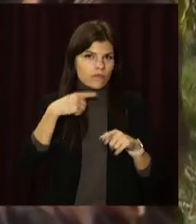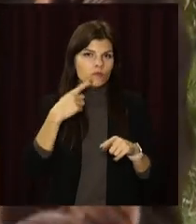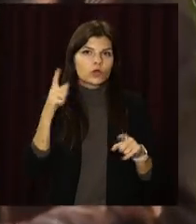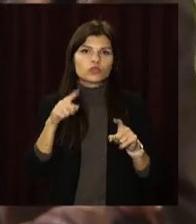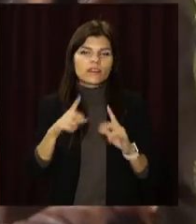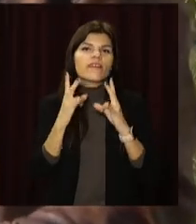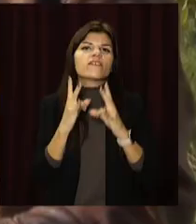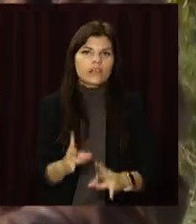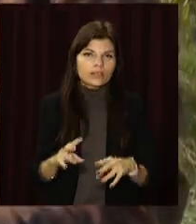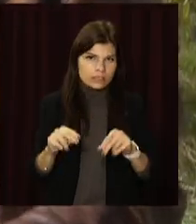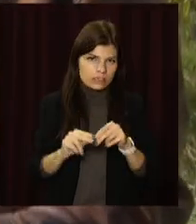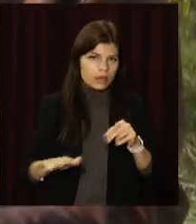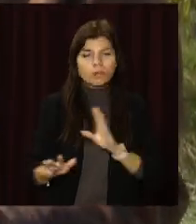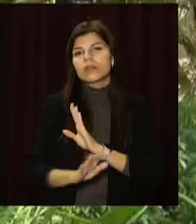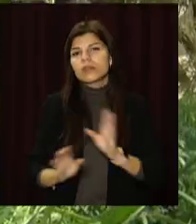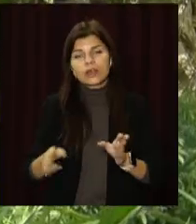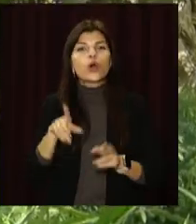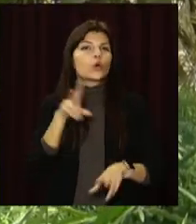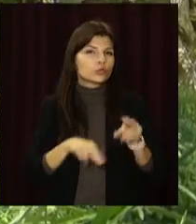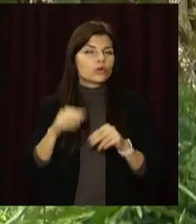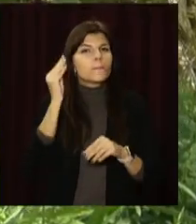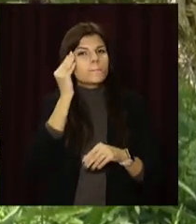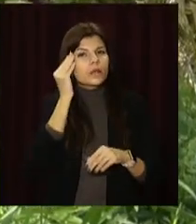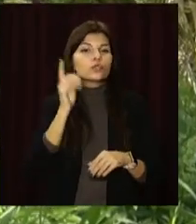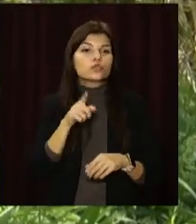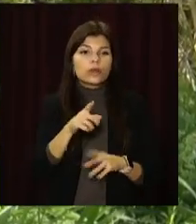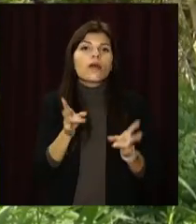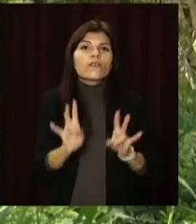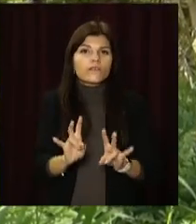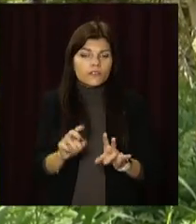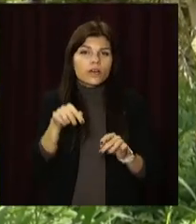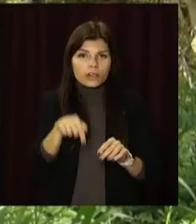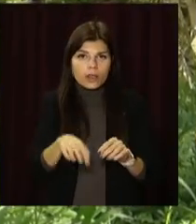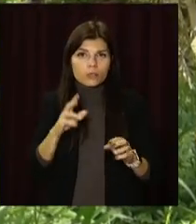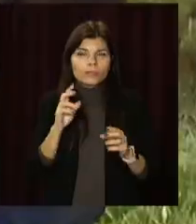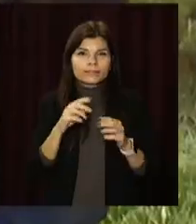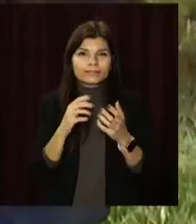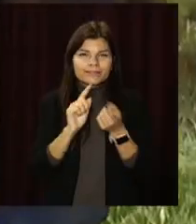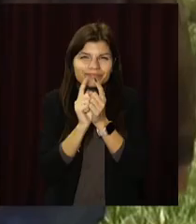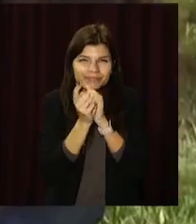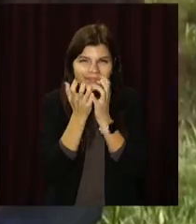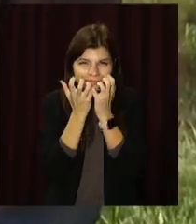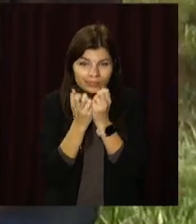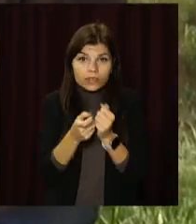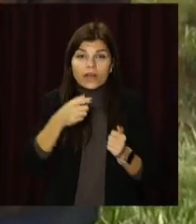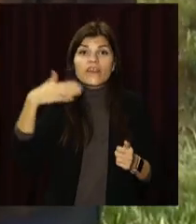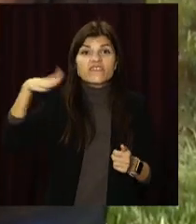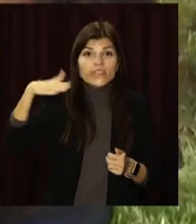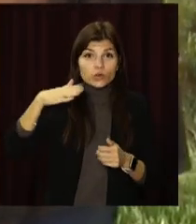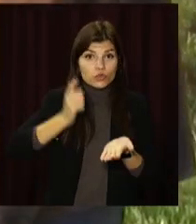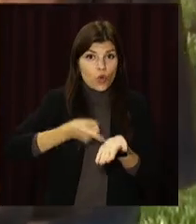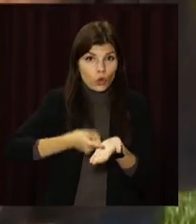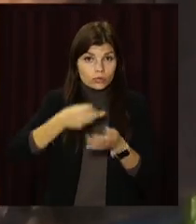В'ячеслав не вірить. Навпаки, переконаний, лишивши його, родючість тільки покращиться. У доказ зняв відеоролик, на